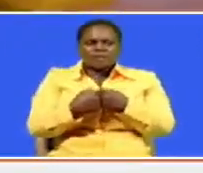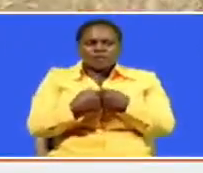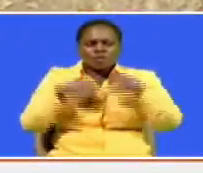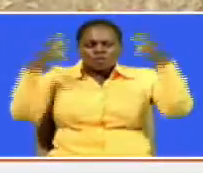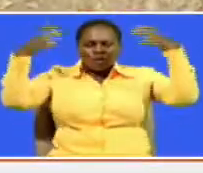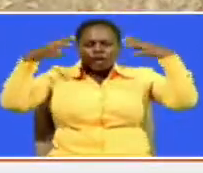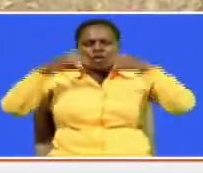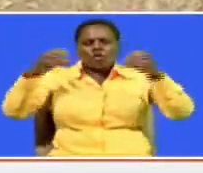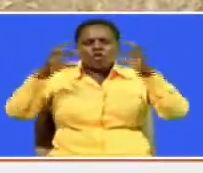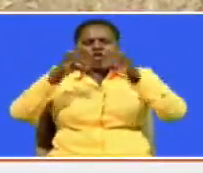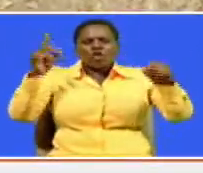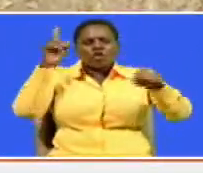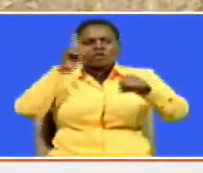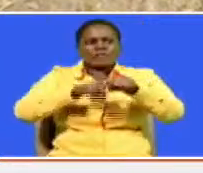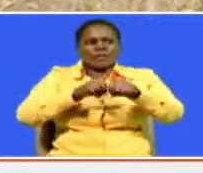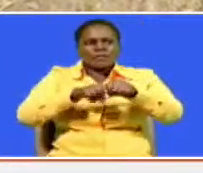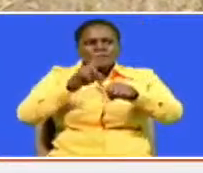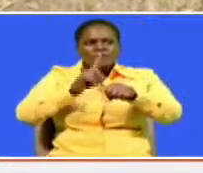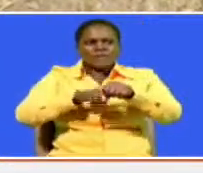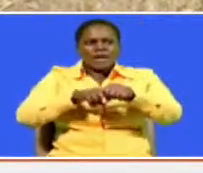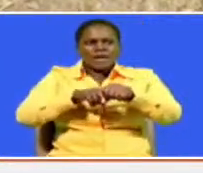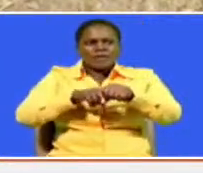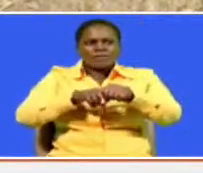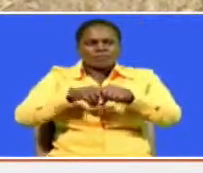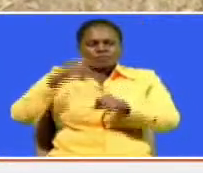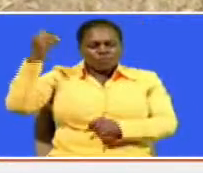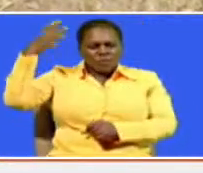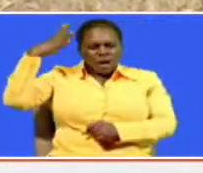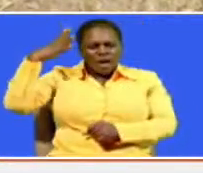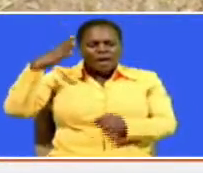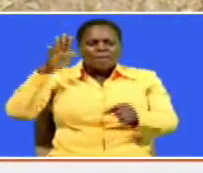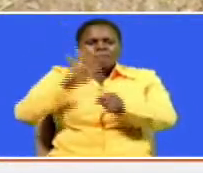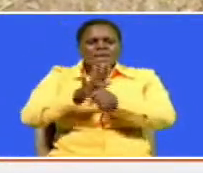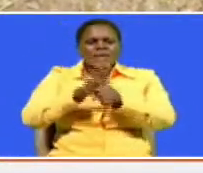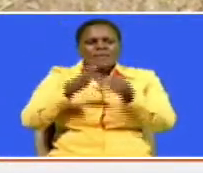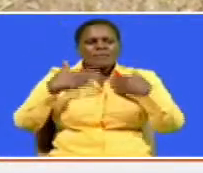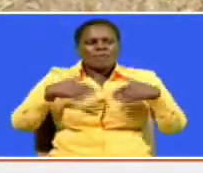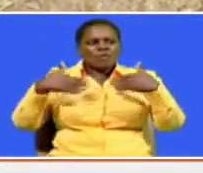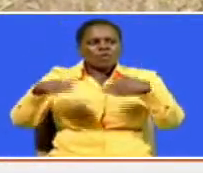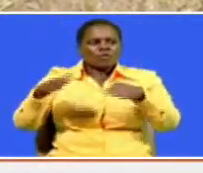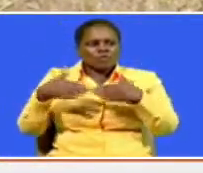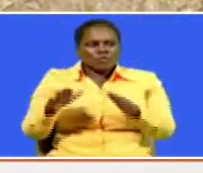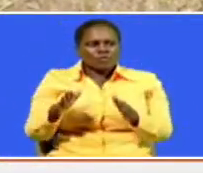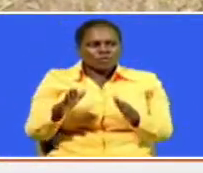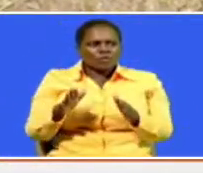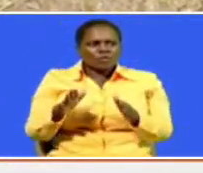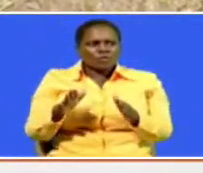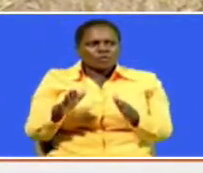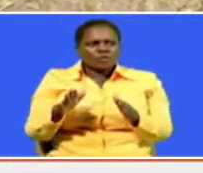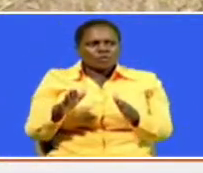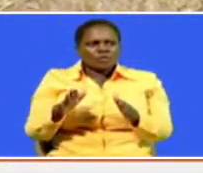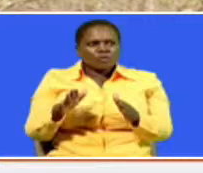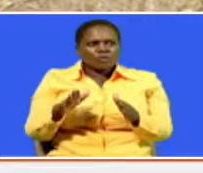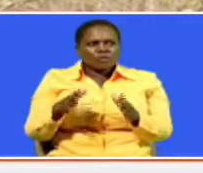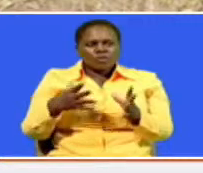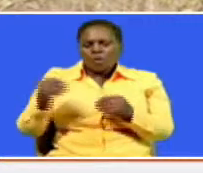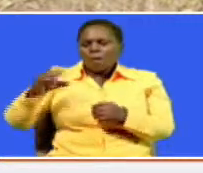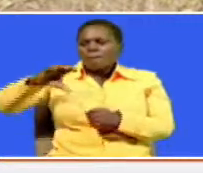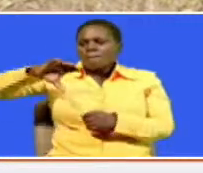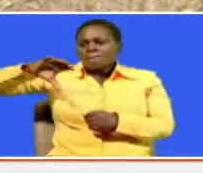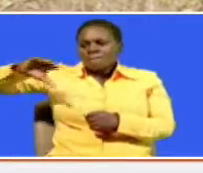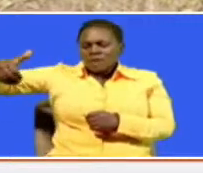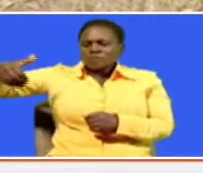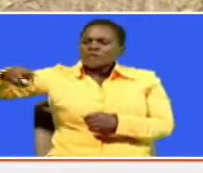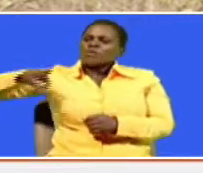mrefu. Ndio maana wakati wa kiangazi tunaona tulikuwa tunapoteza nyuki wengi sana. Tulikuwa nyuki unajua wanatoka huku wanaenda juu ya mlima ambapo